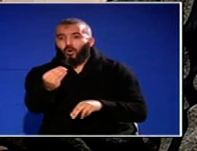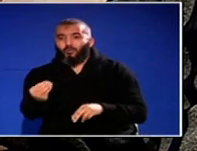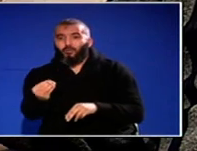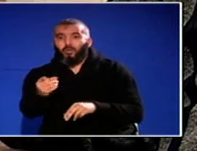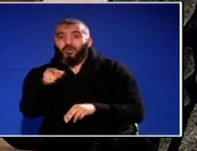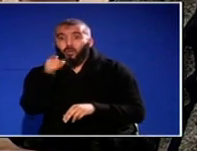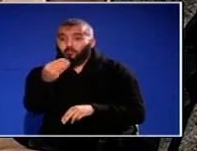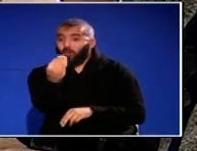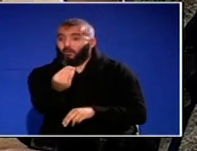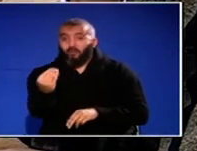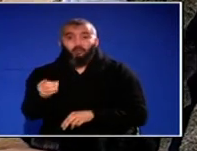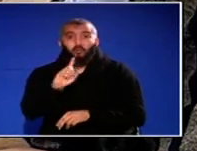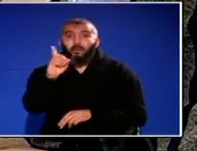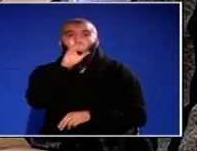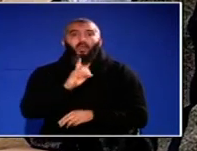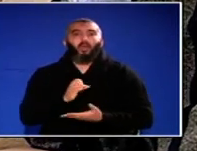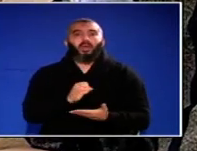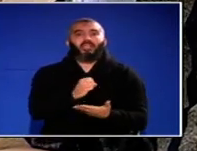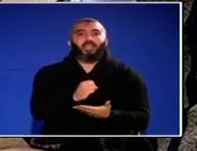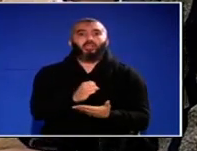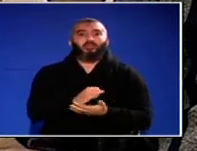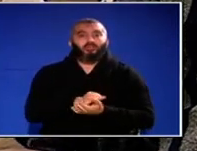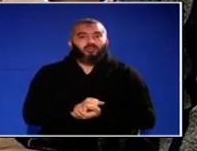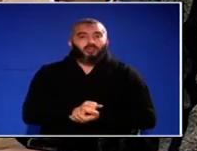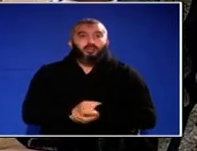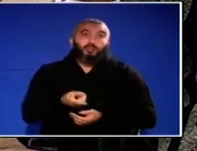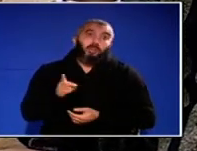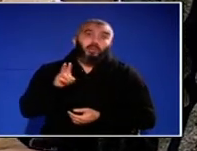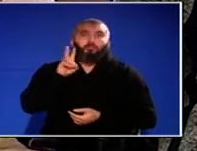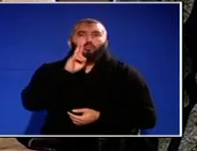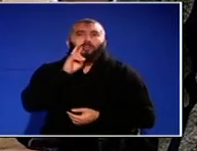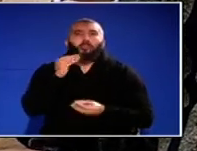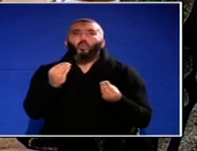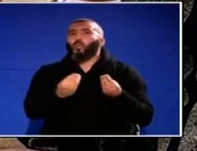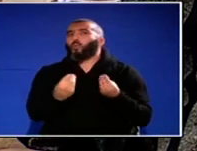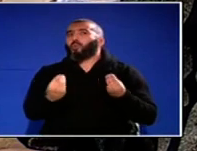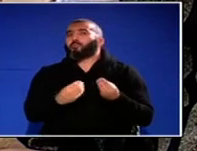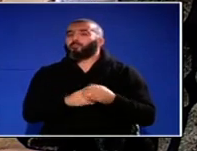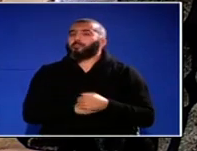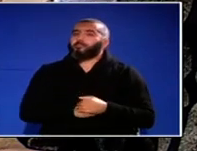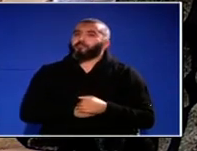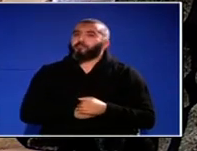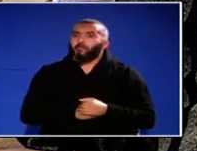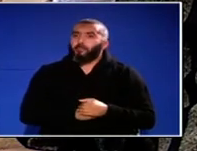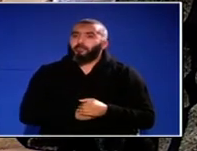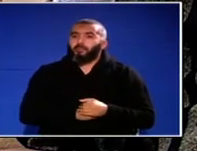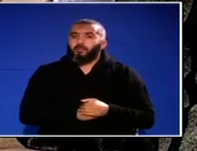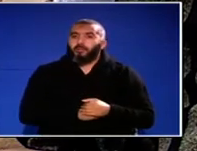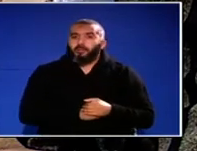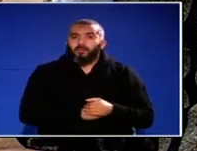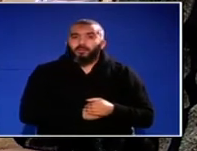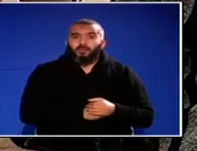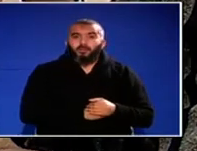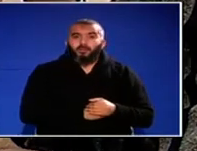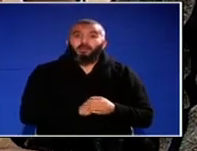وهكذا. ولكن احنا المشكله وراها الان هو الامر هذا جمع بين واحد